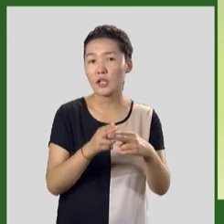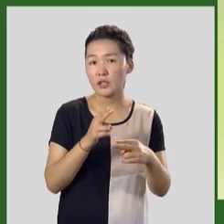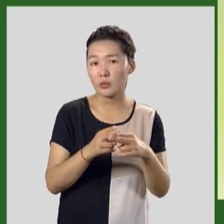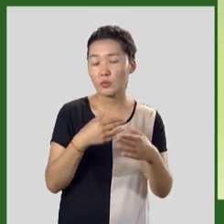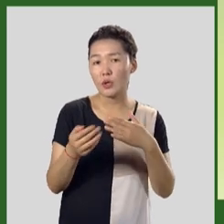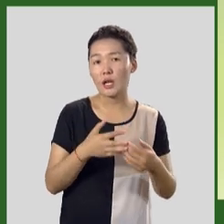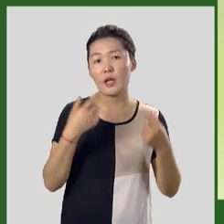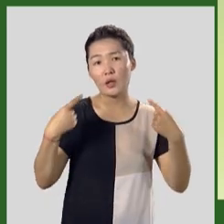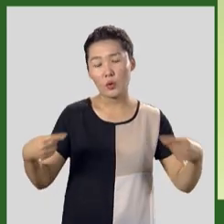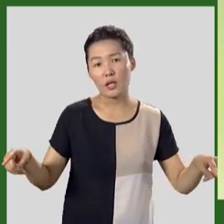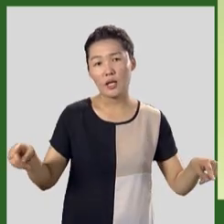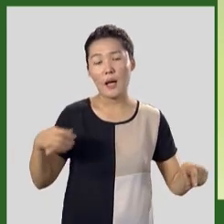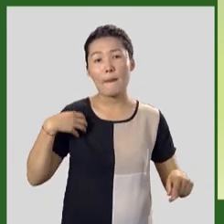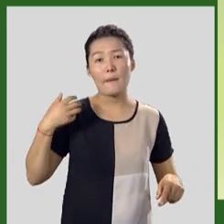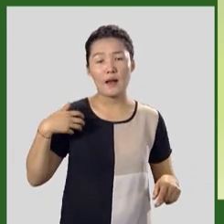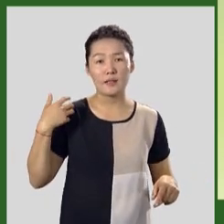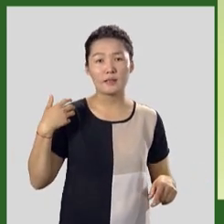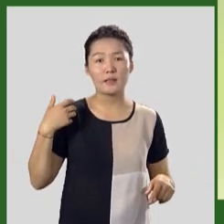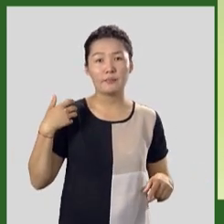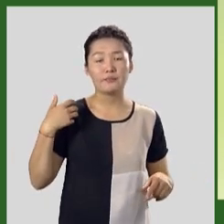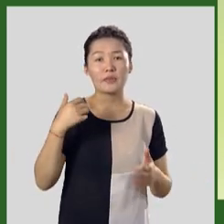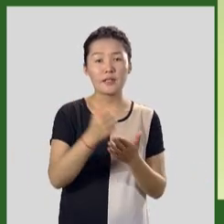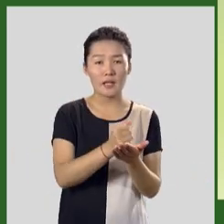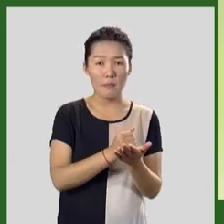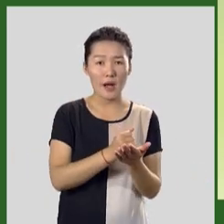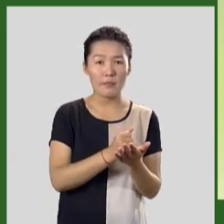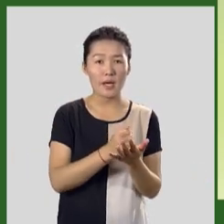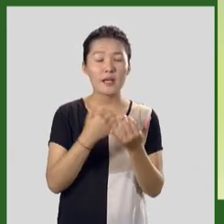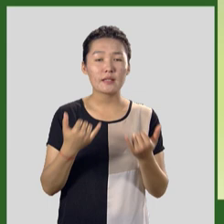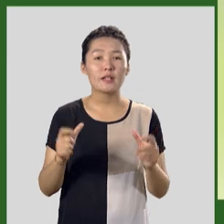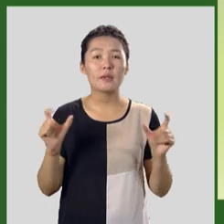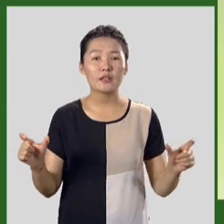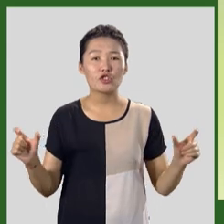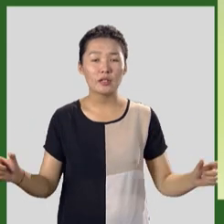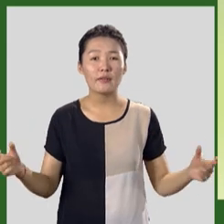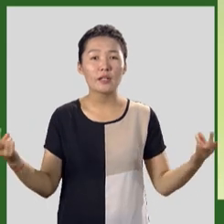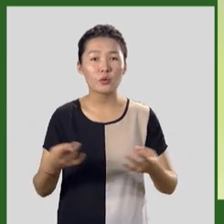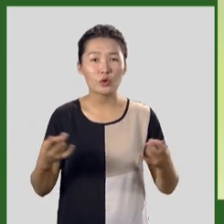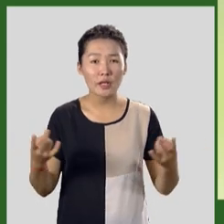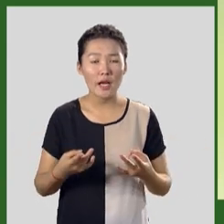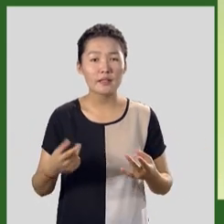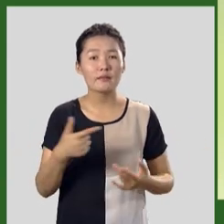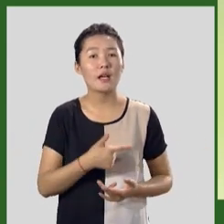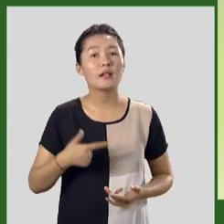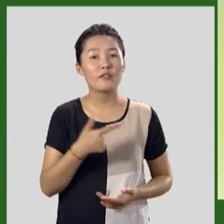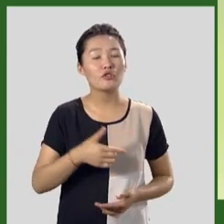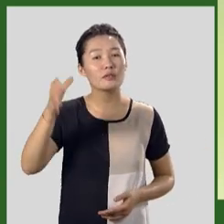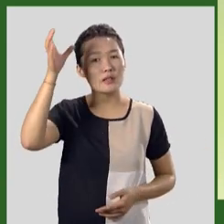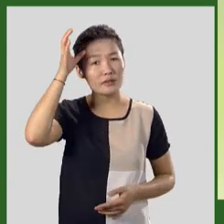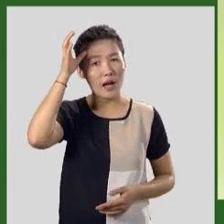или другие полезные ископаемые? Современный человек нуждается в географических